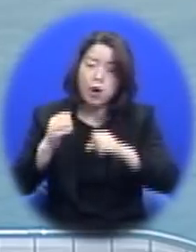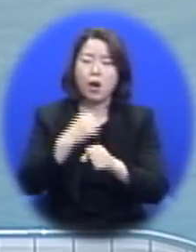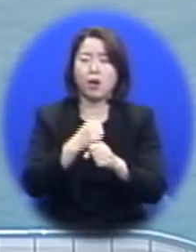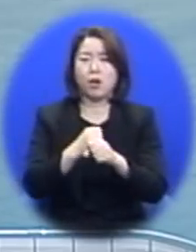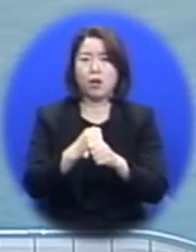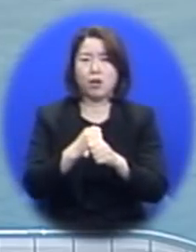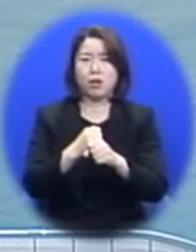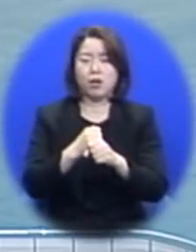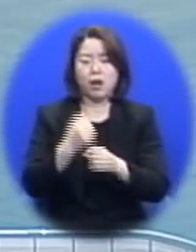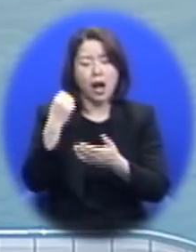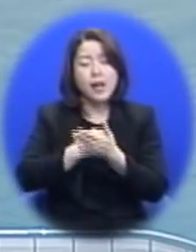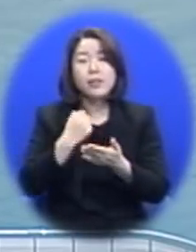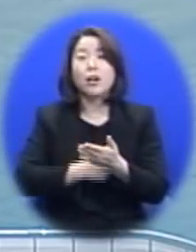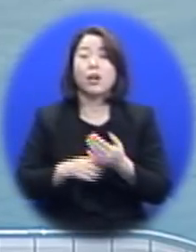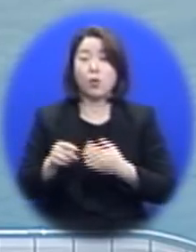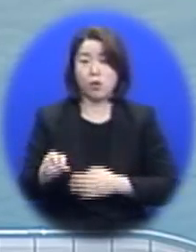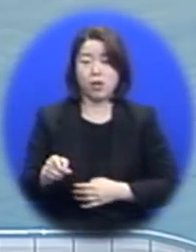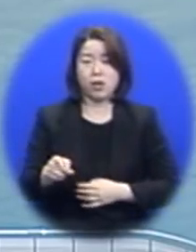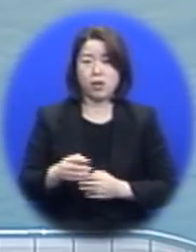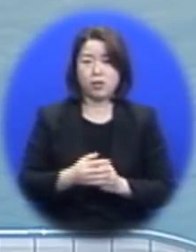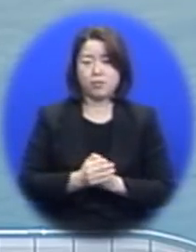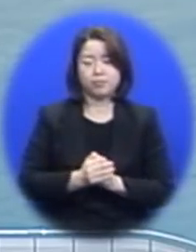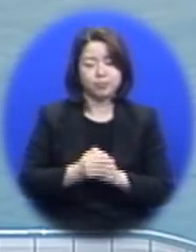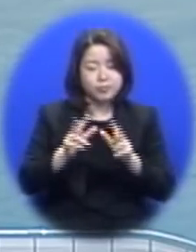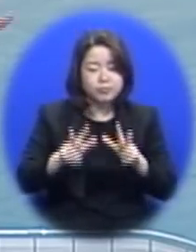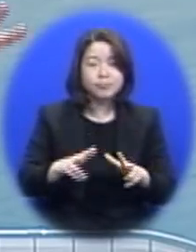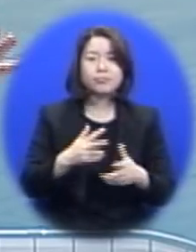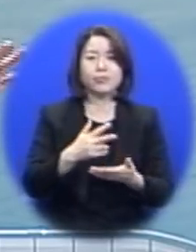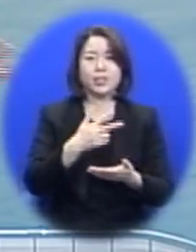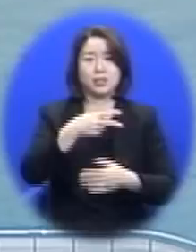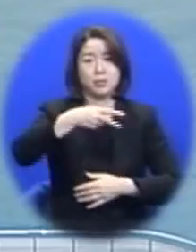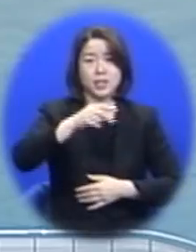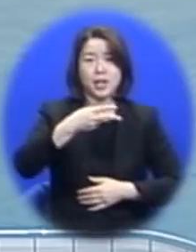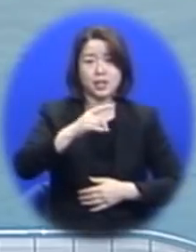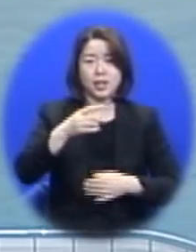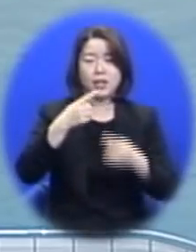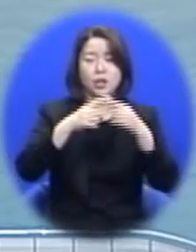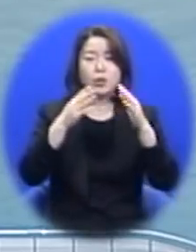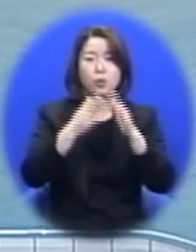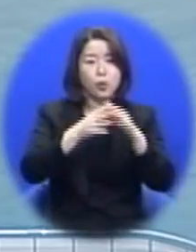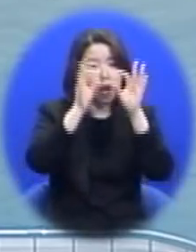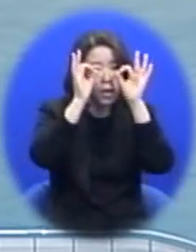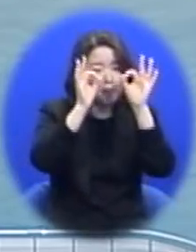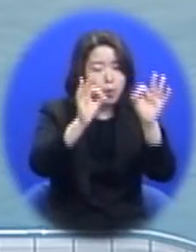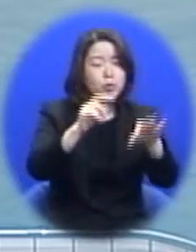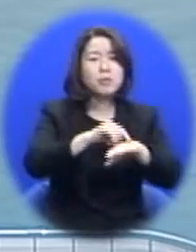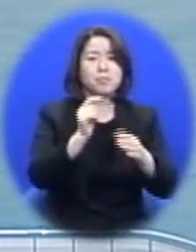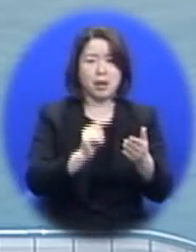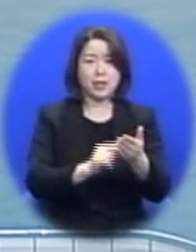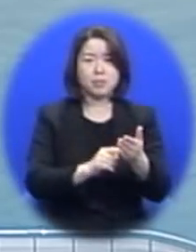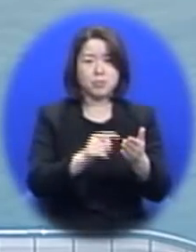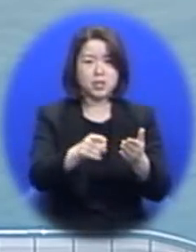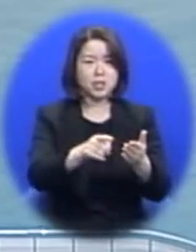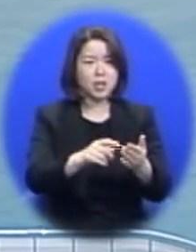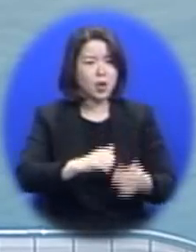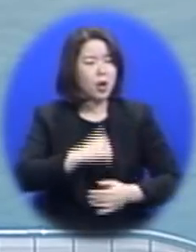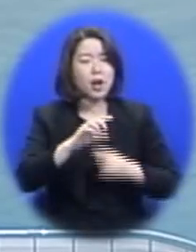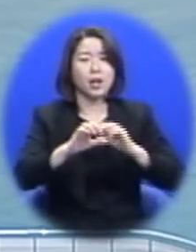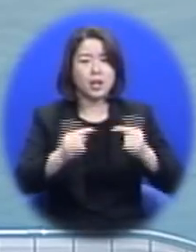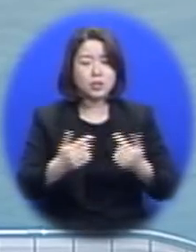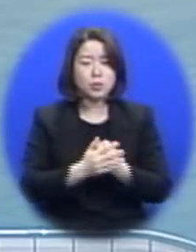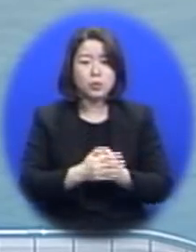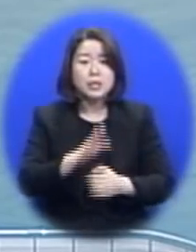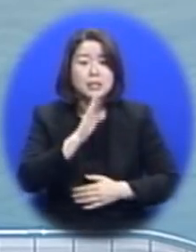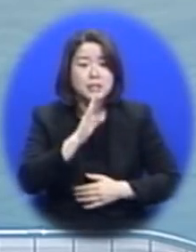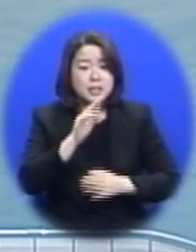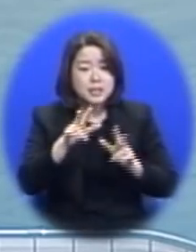사대교회를 보시는 주님의 심정이 바로 완전히 죽어버린 교회를 보는 게 아니고 막 죽어가는 사람들을 보는 심정인